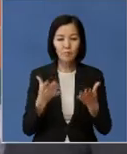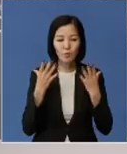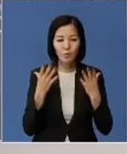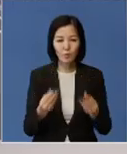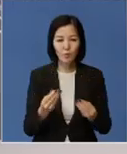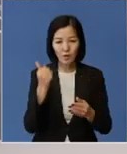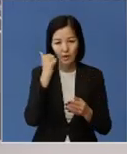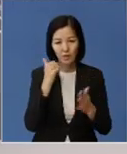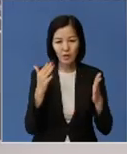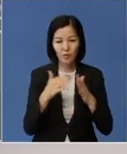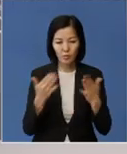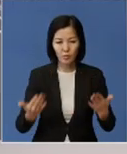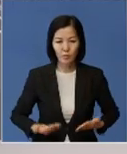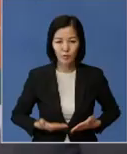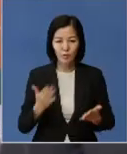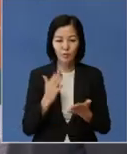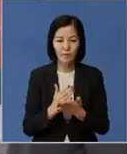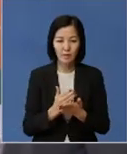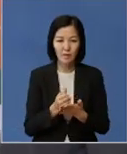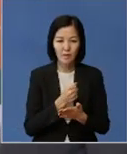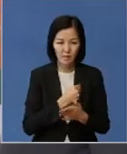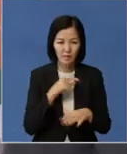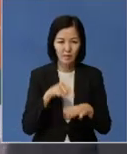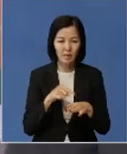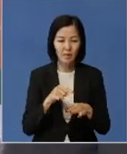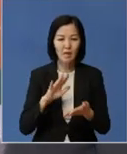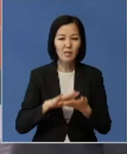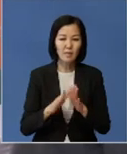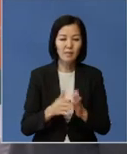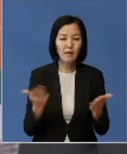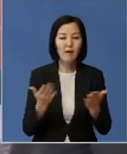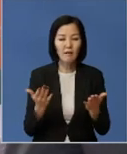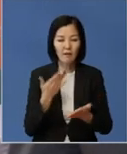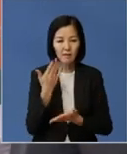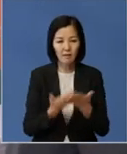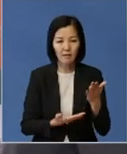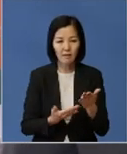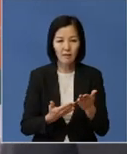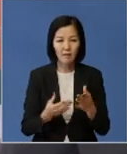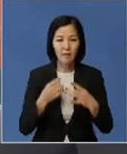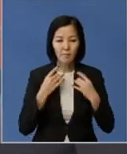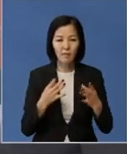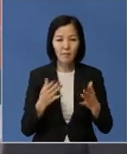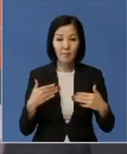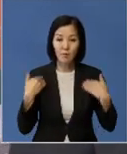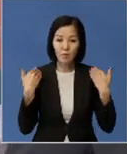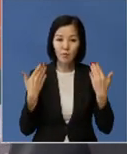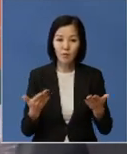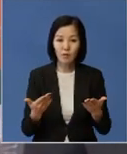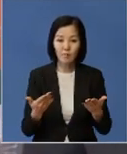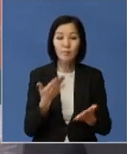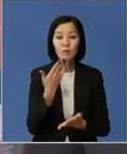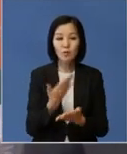жерде қарттар үйін паналап отыр. Осы кісілердің жағдайы қалай екен? Осы қарттардың бірінші келіп мерекесімен құттықтайық,